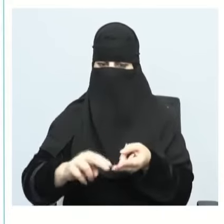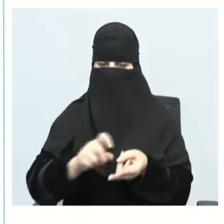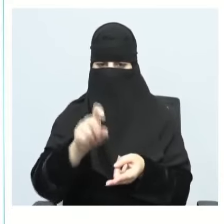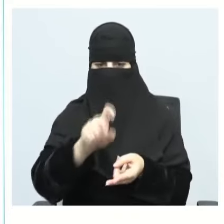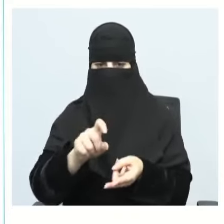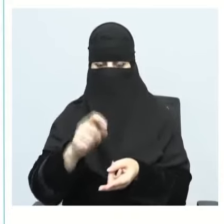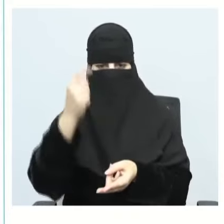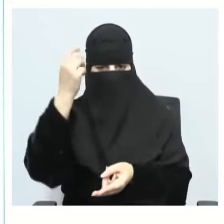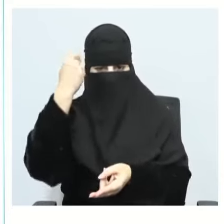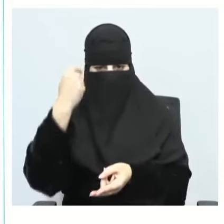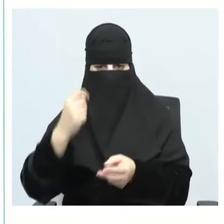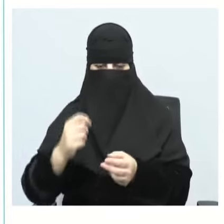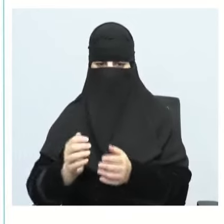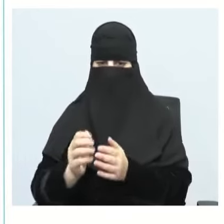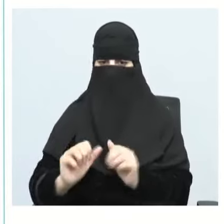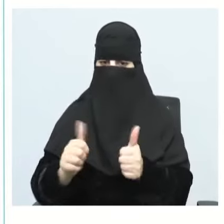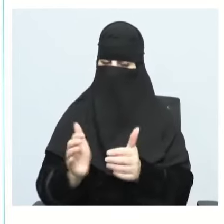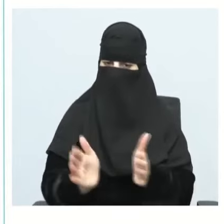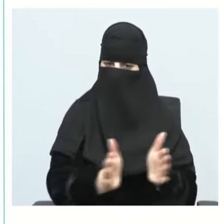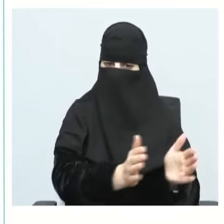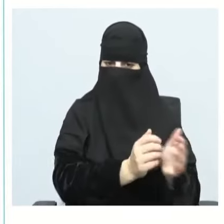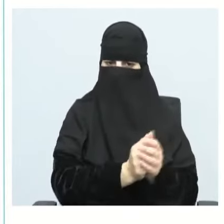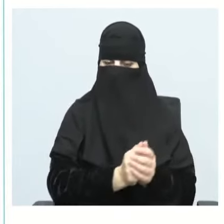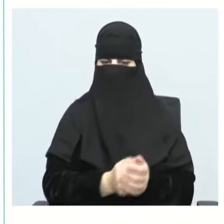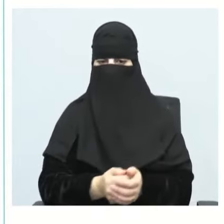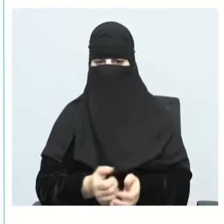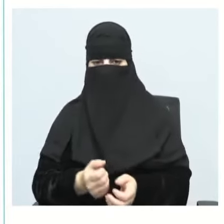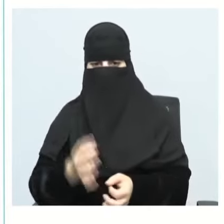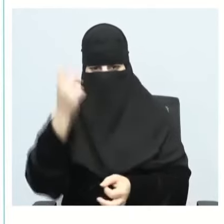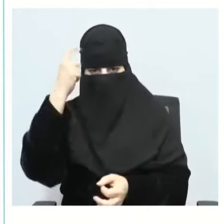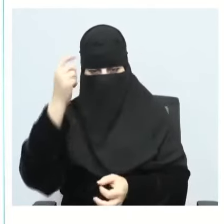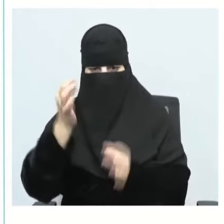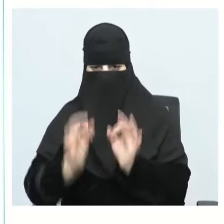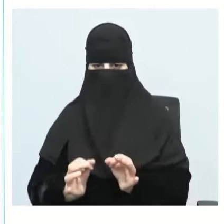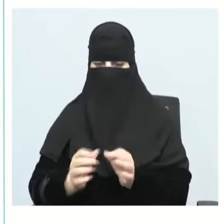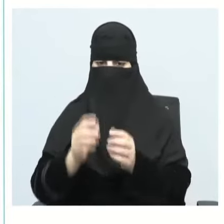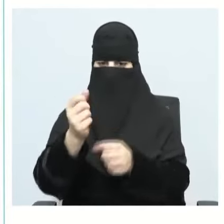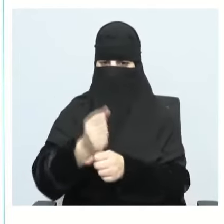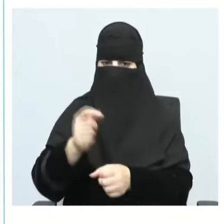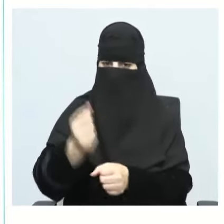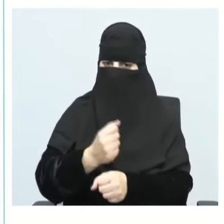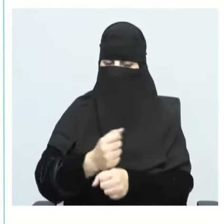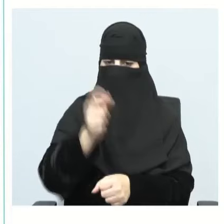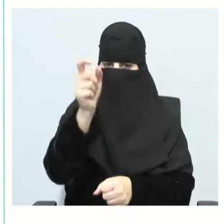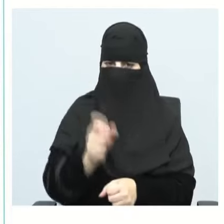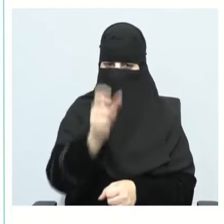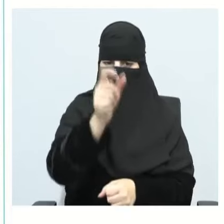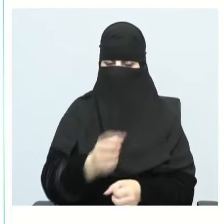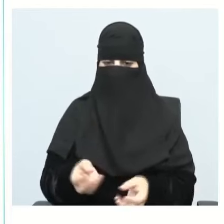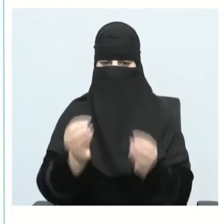منظم وركز على الخطه انشاء قائمه نبدا الان مع بعض ما المعطيات عزيز